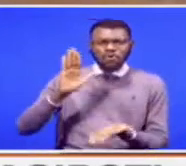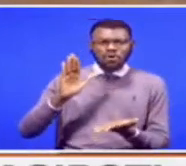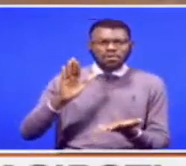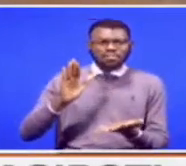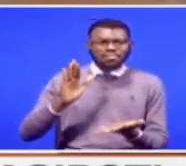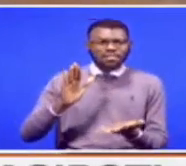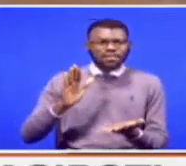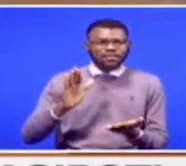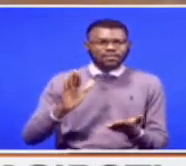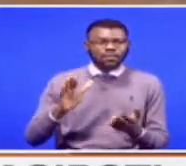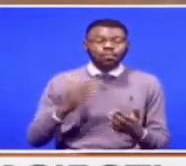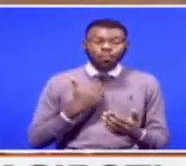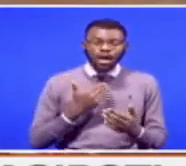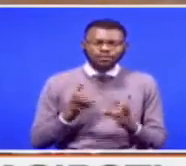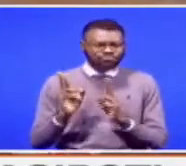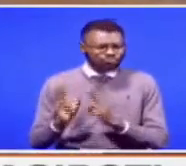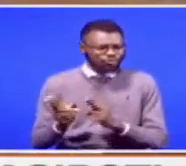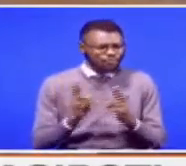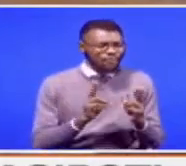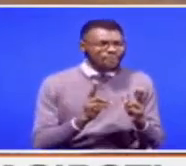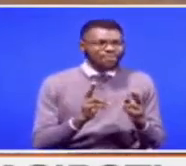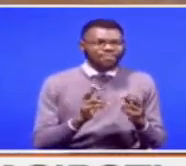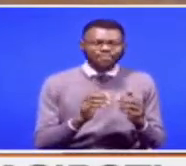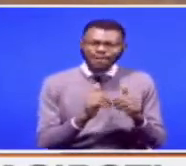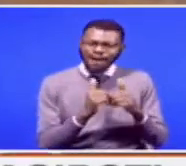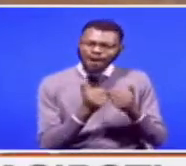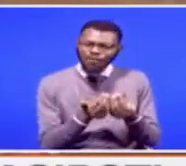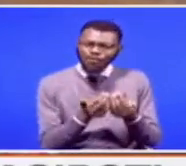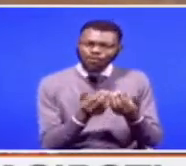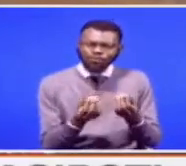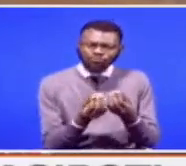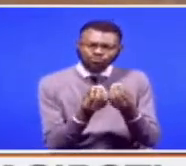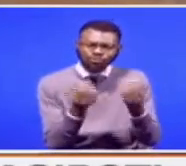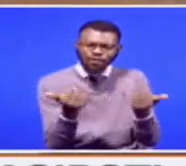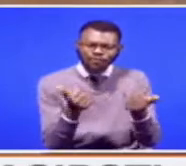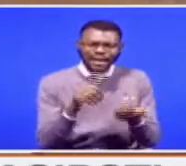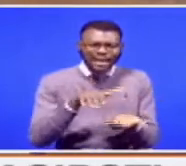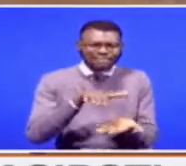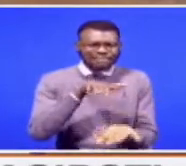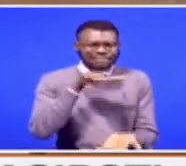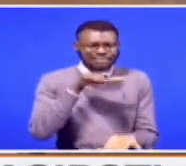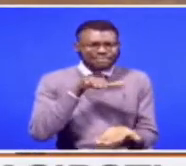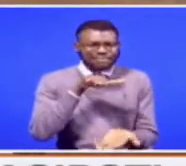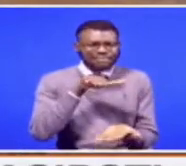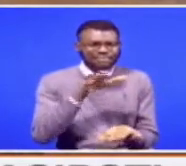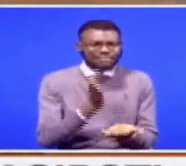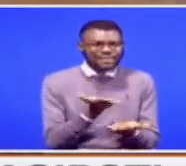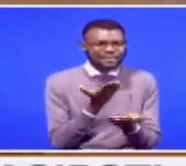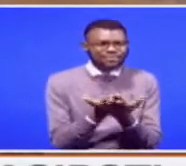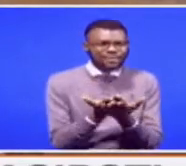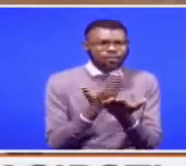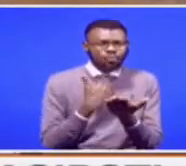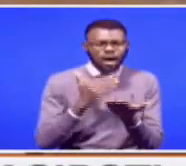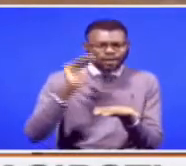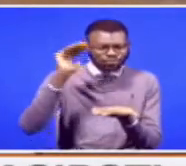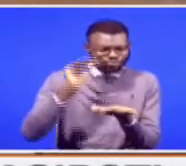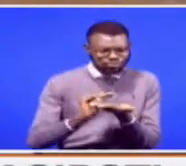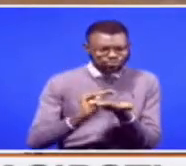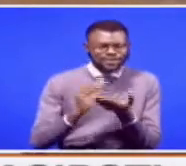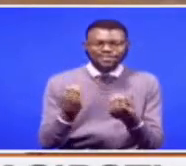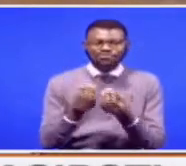bring normalcy by first addressing the entire backlog. And once the